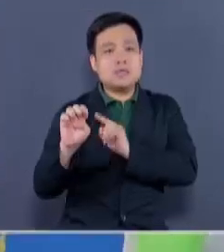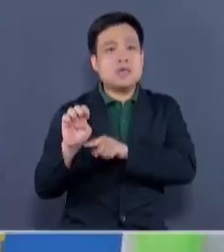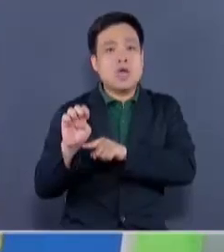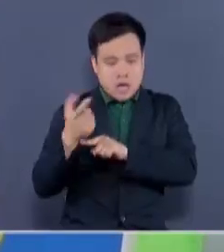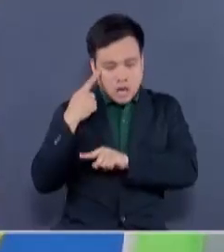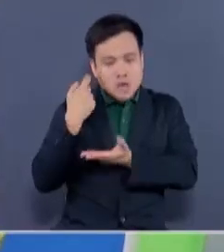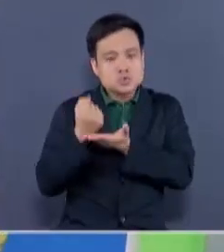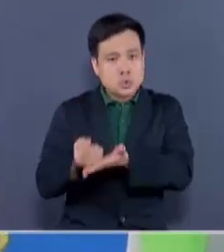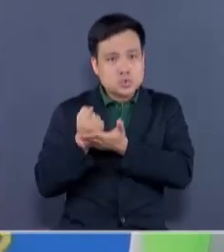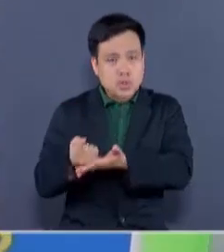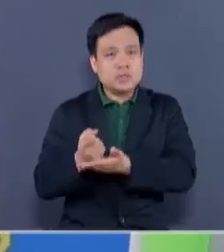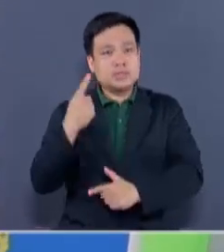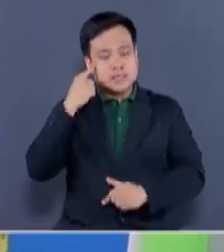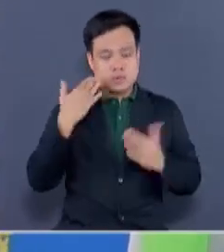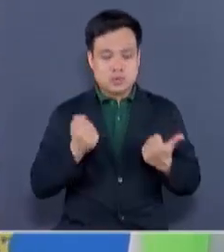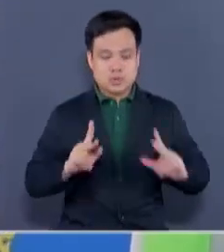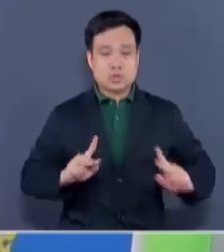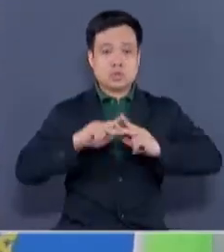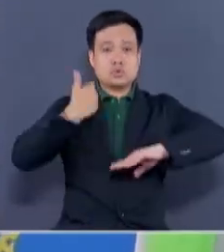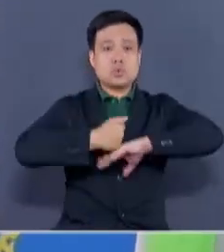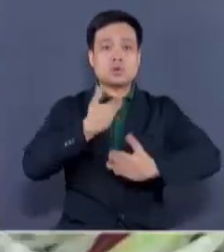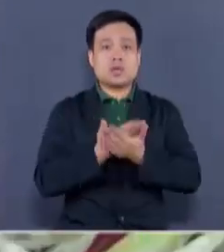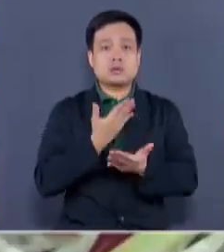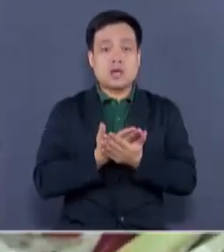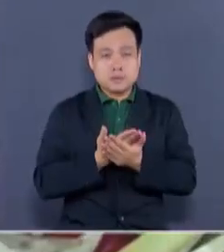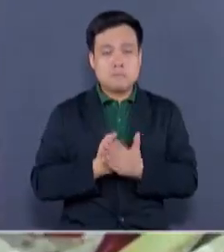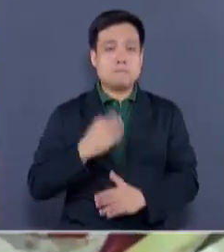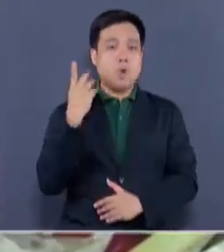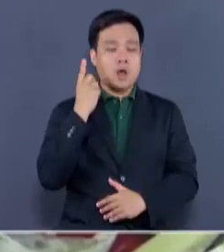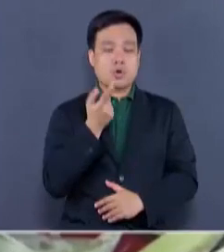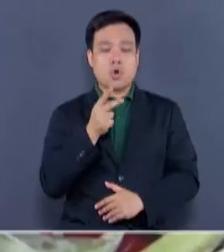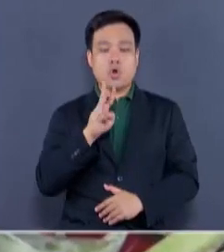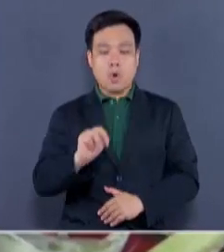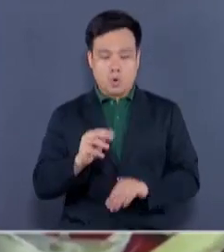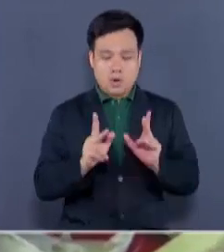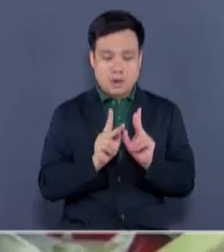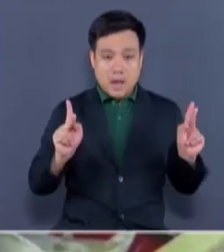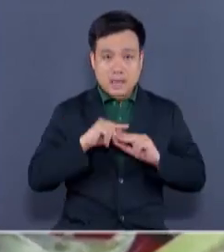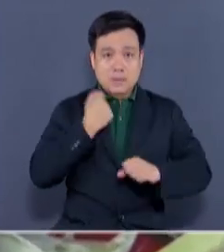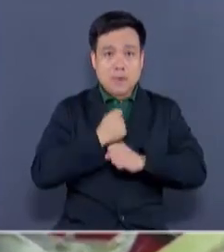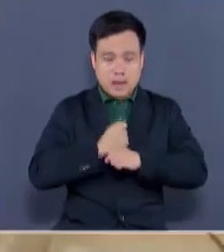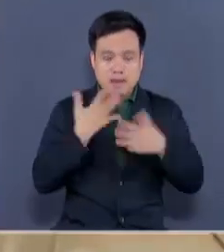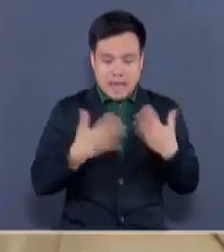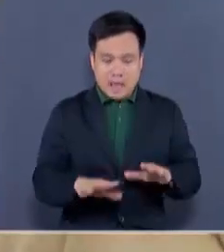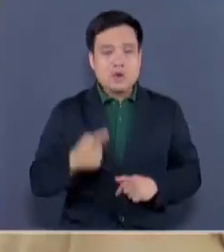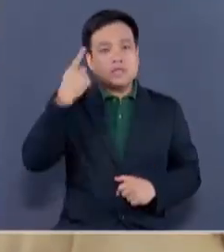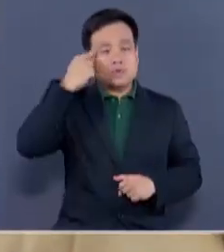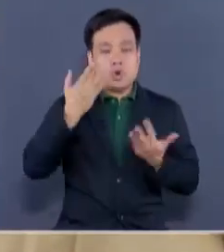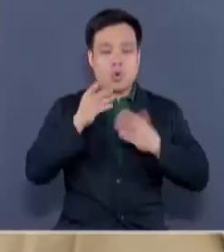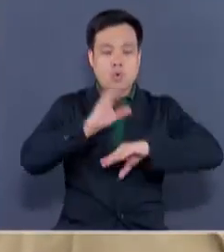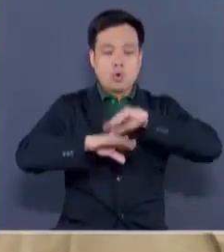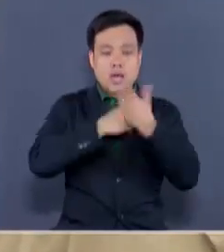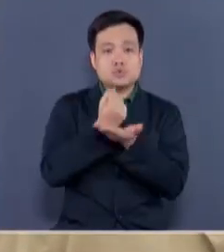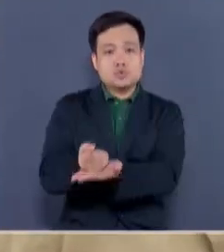รวิวัฒน์รัฐมนตรีช่วยว่าการกระทรวงการคลังบอกตอนนี้เนี่ยเมื่อวานครม.ให้ตั้งคณะทำงานขึ้นมาแล้วเดี๋ยวจะมีมาตรการออกมาเ